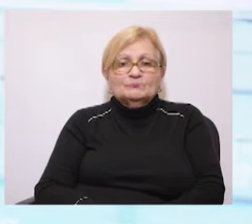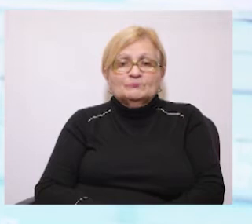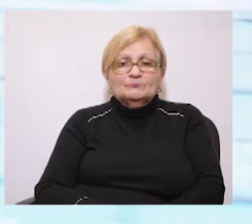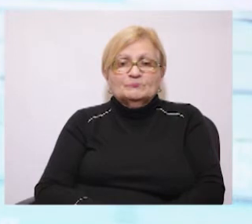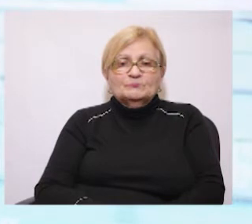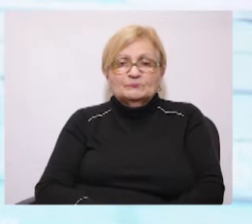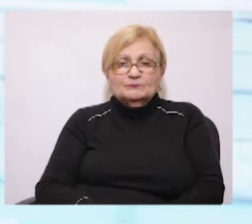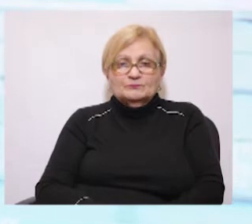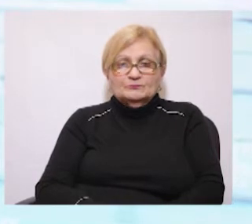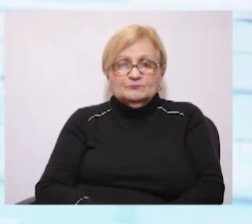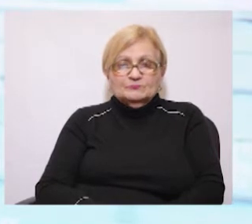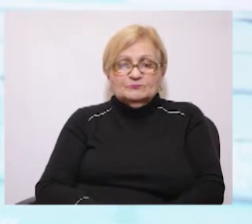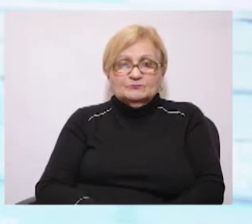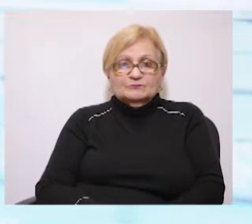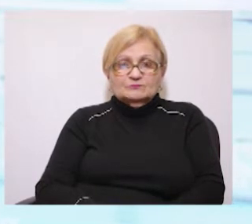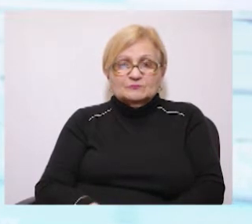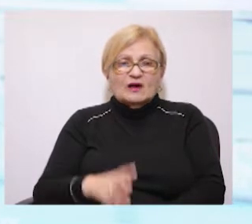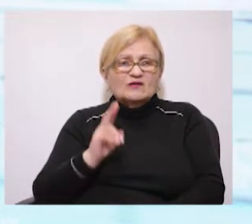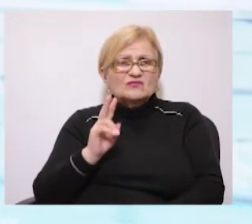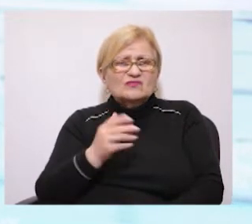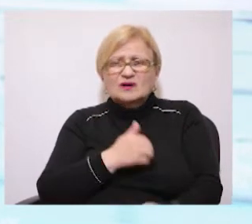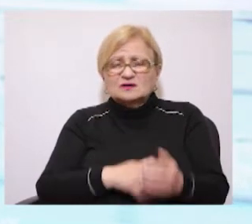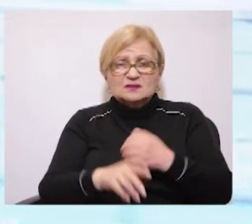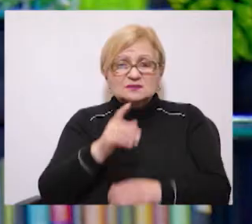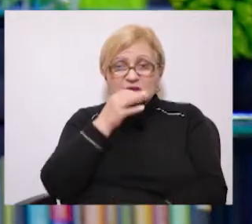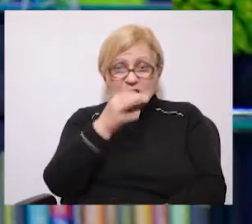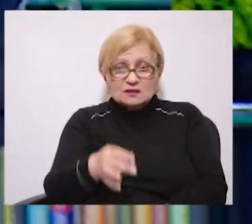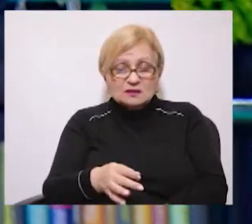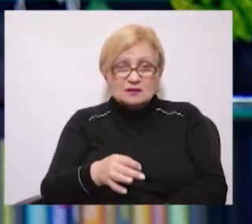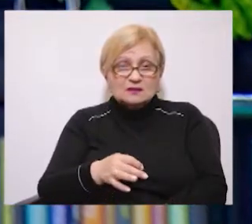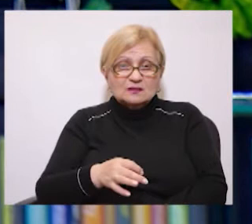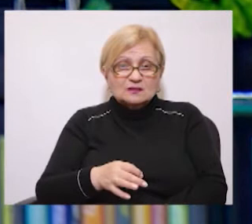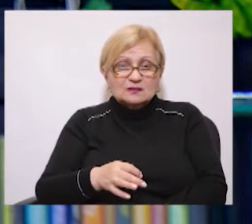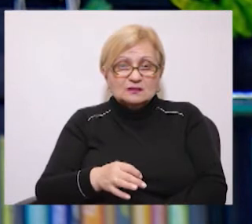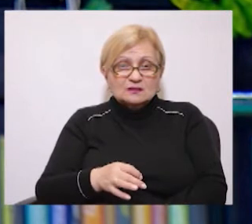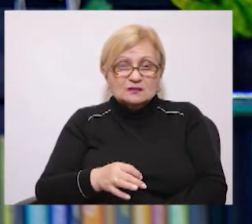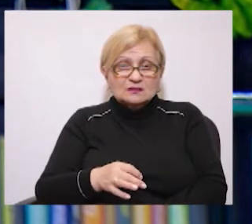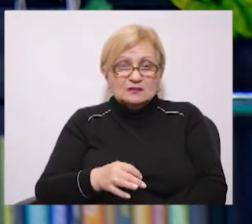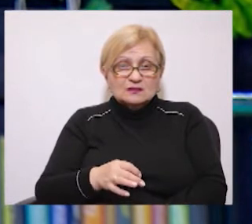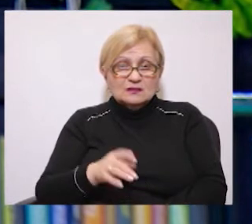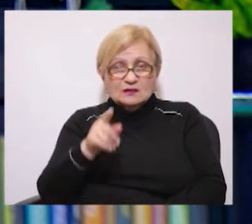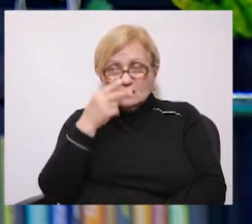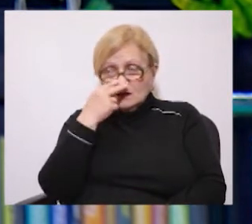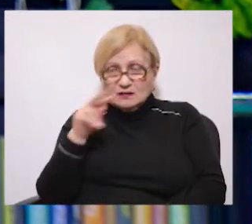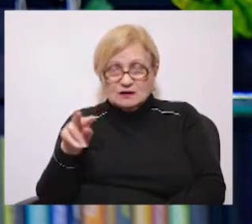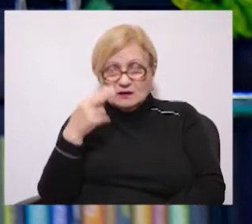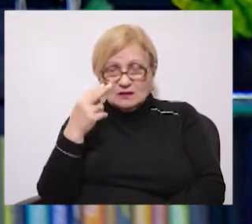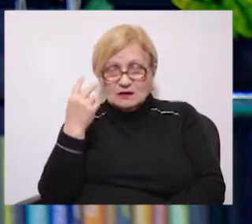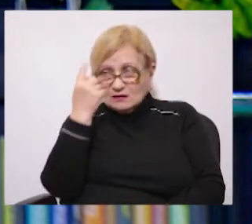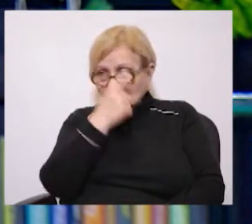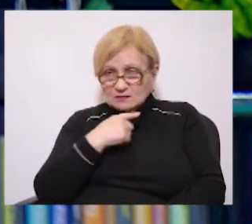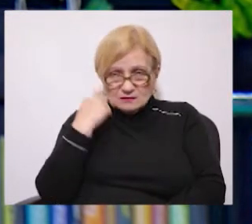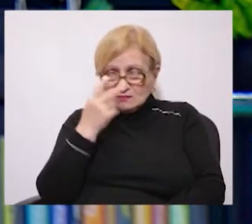მესმის, მაგრამ აი ვინც არ უნდა გითხრას, როგორ მადემ სულ თვალებითაც რომ არ შემოხედოს და რომ არ დაინახო